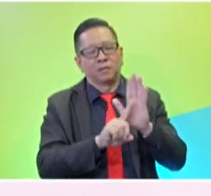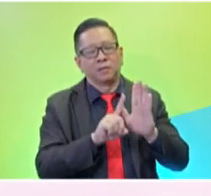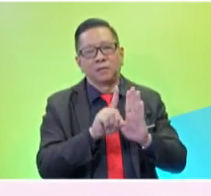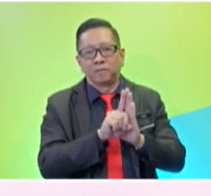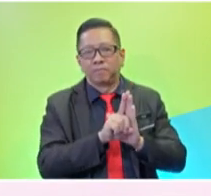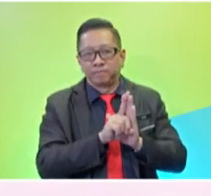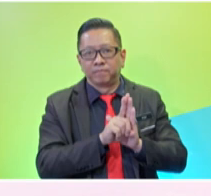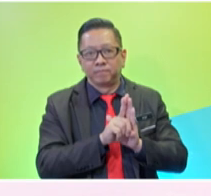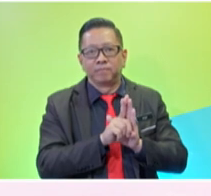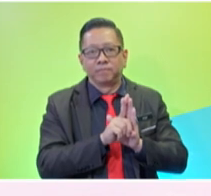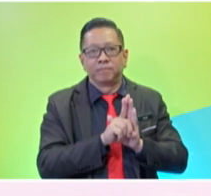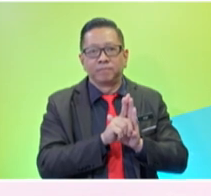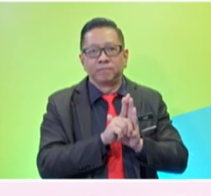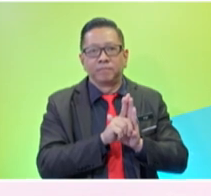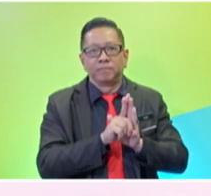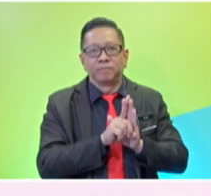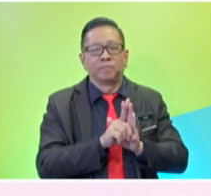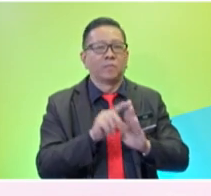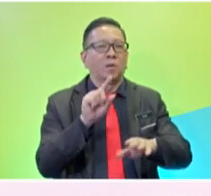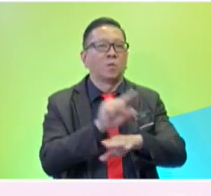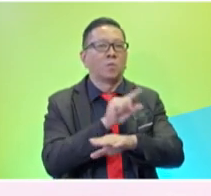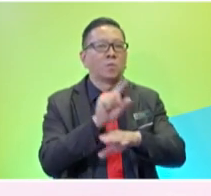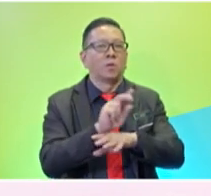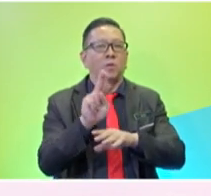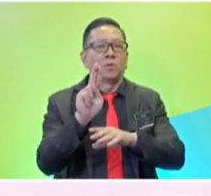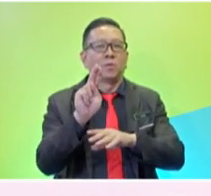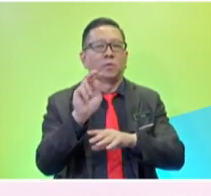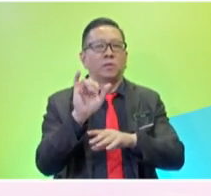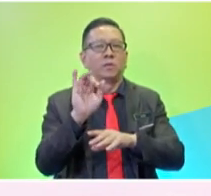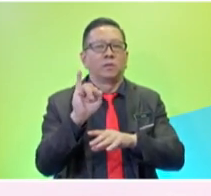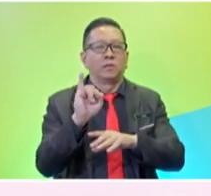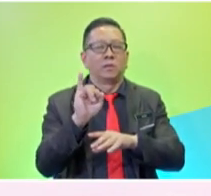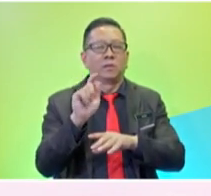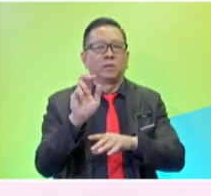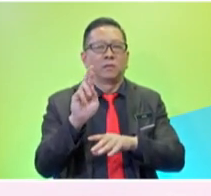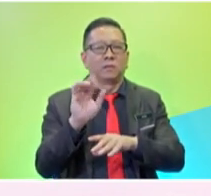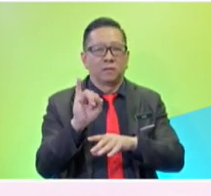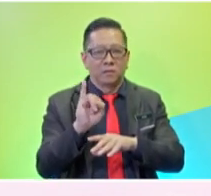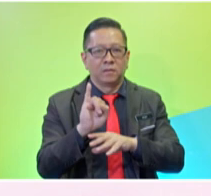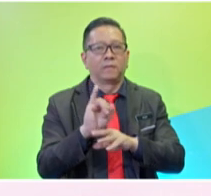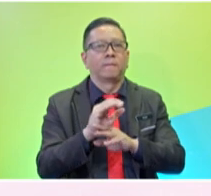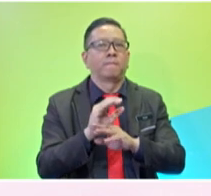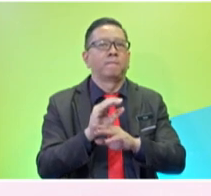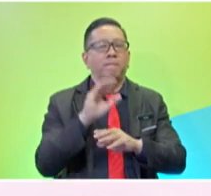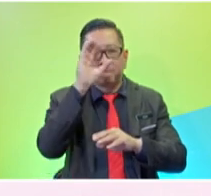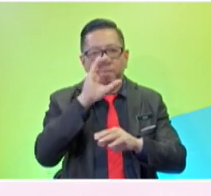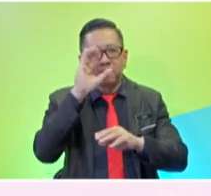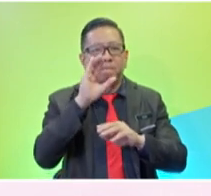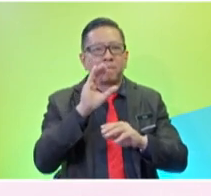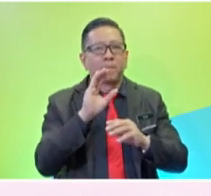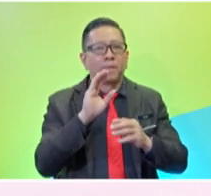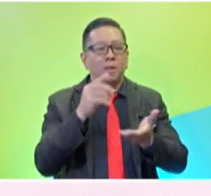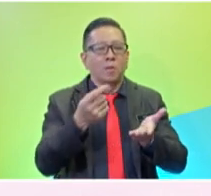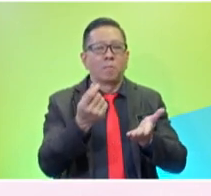Disini saya akan gunakan kaidah yunitari untuk mencari keberapa nilai ataupun berapa upah yang